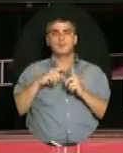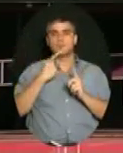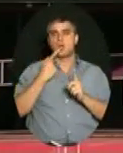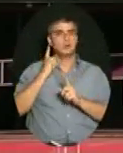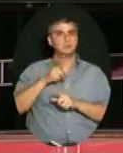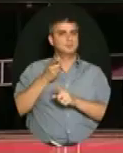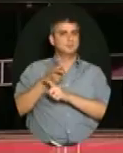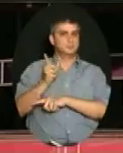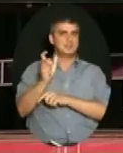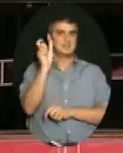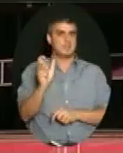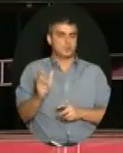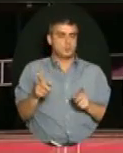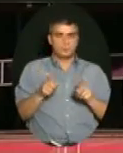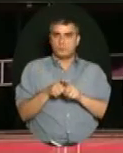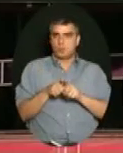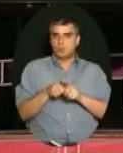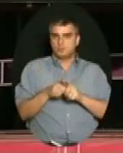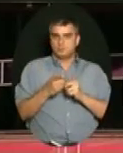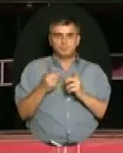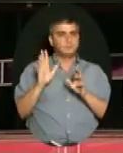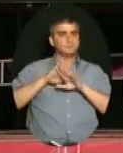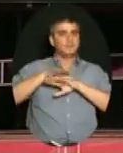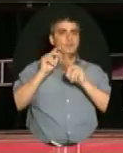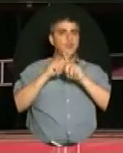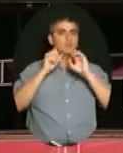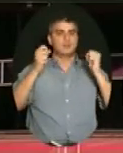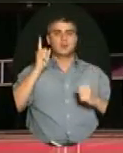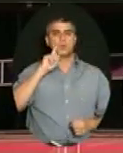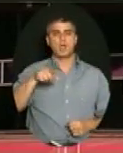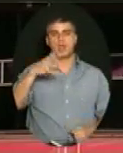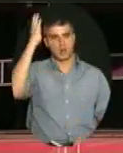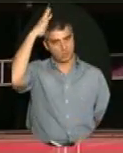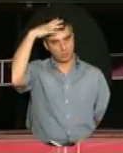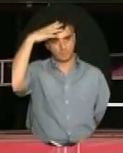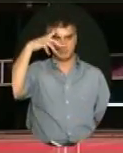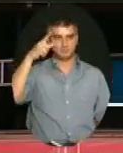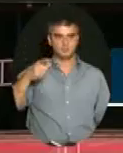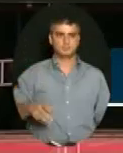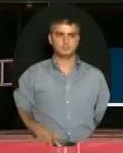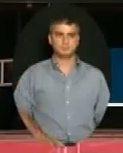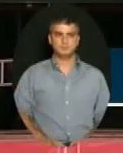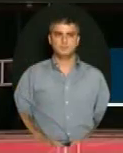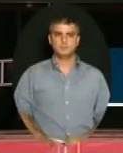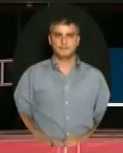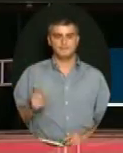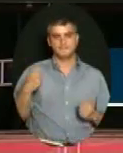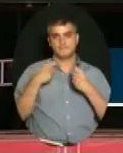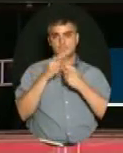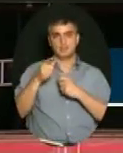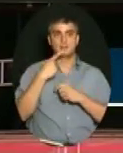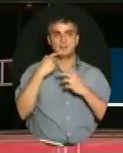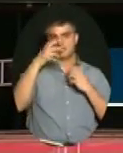כינויים שבאמת עם איזשהו אפקט תנכי, הוא קרא לאולמרט, הוא שייך אליו